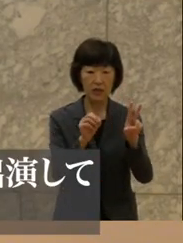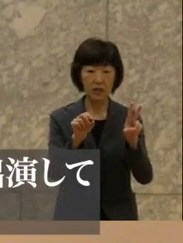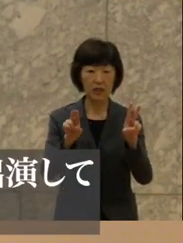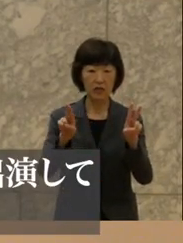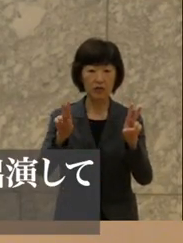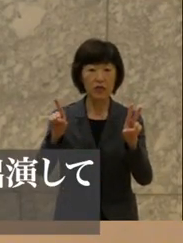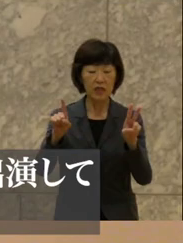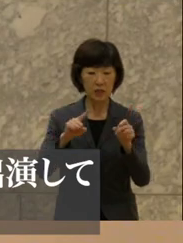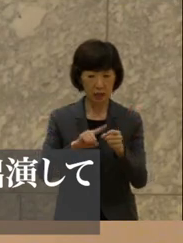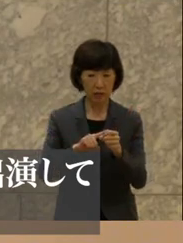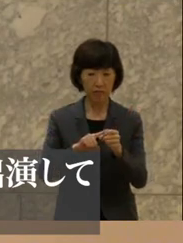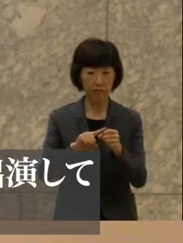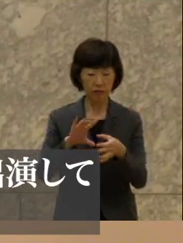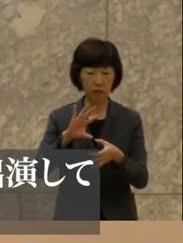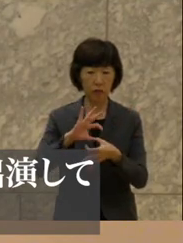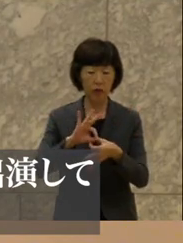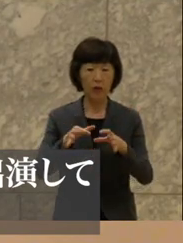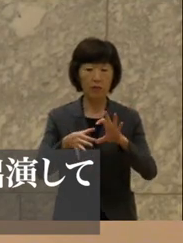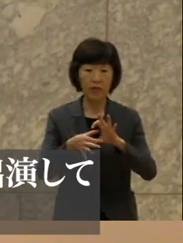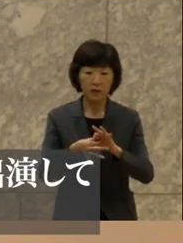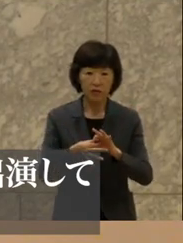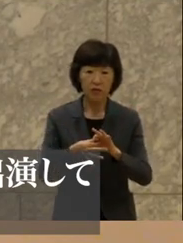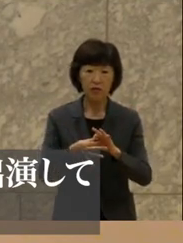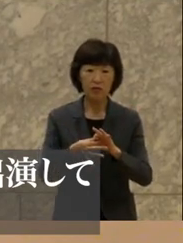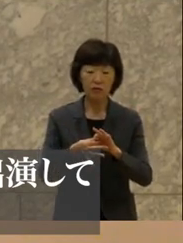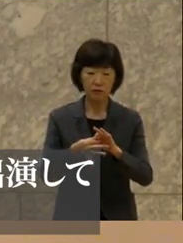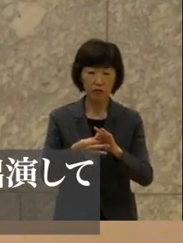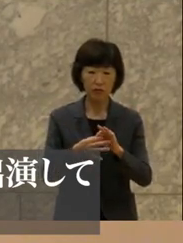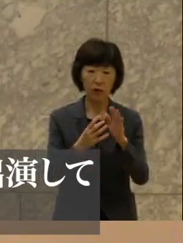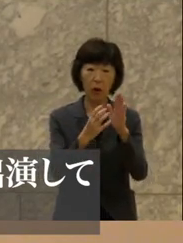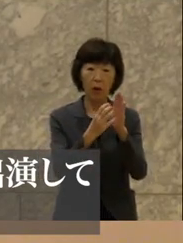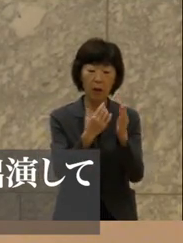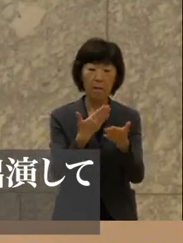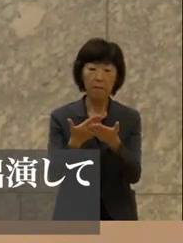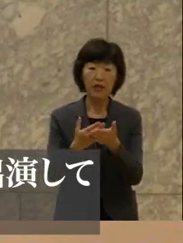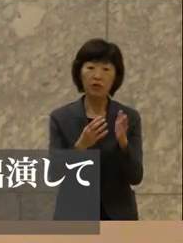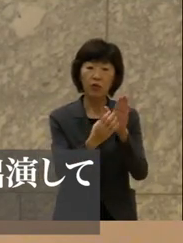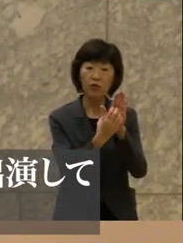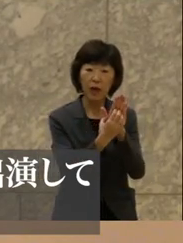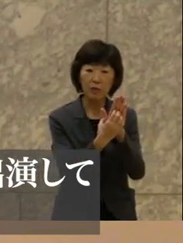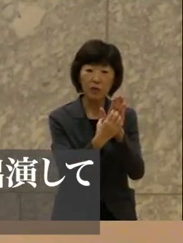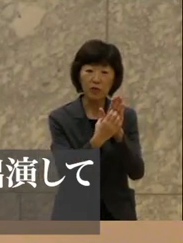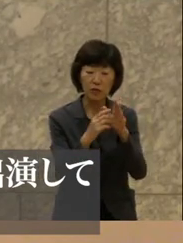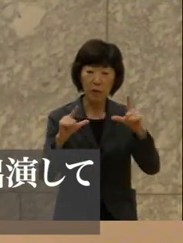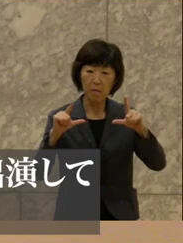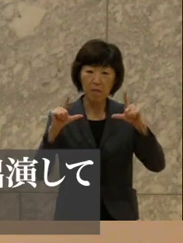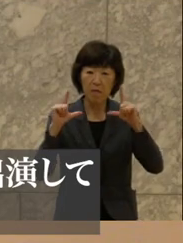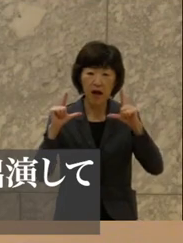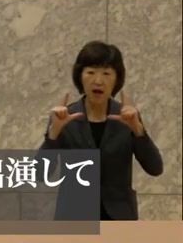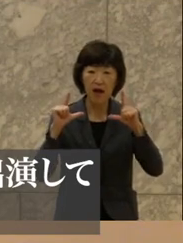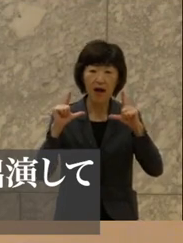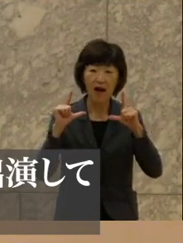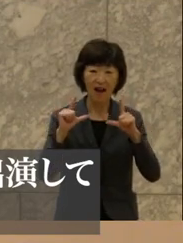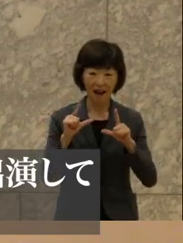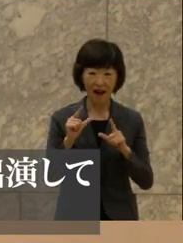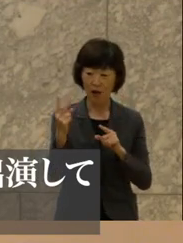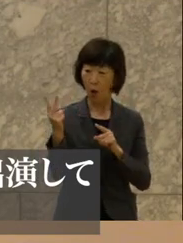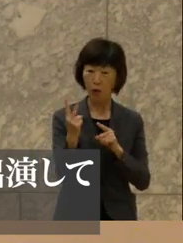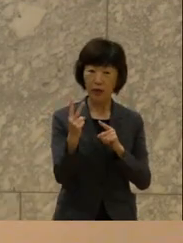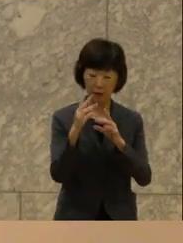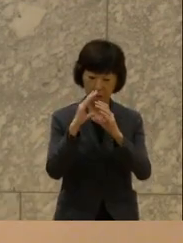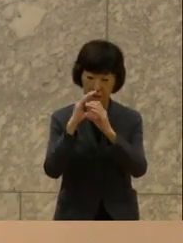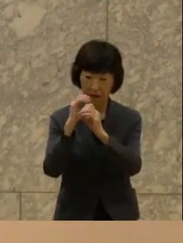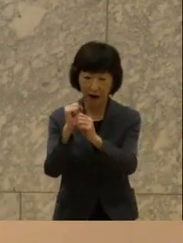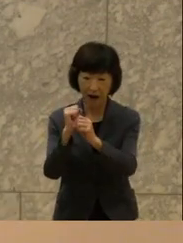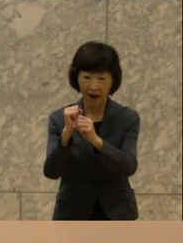2020オリンピック開会式のピクトグラムパフォーマンスに出演して大きな注目を集め